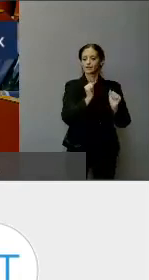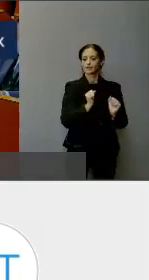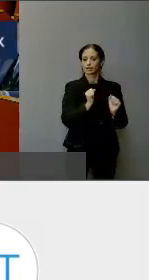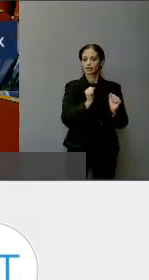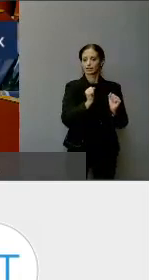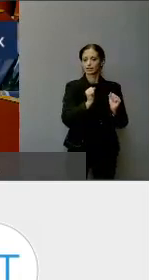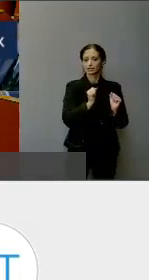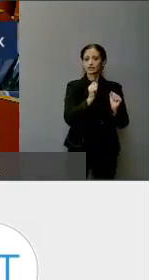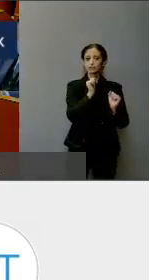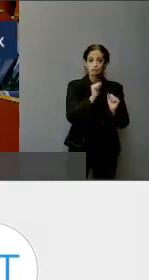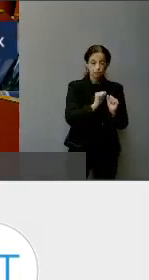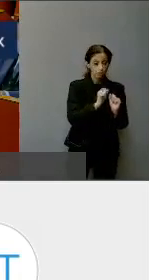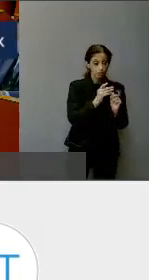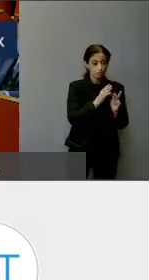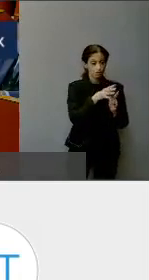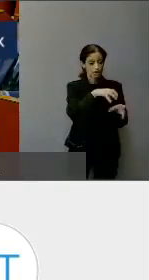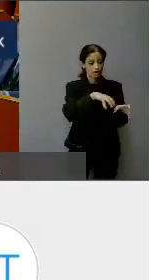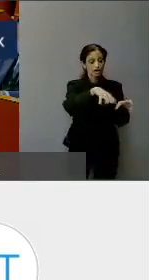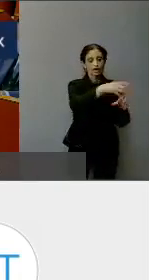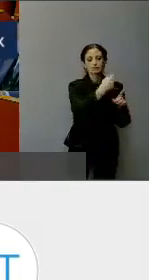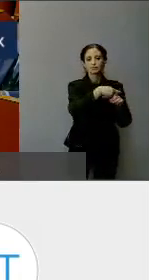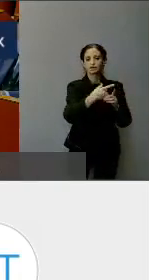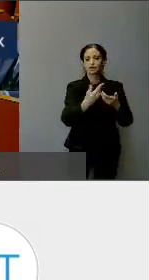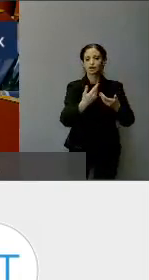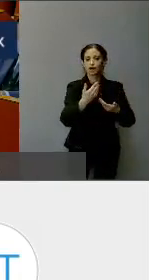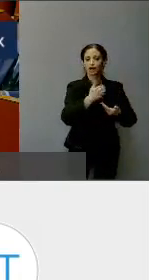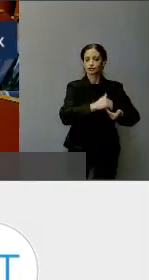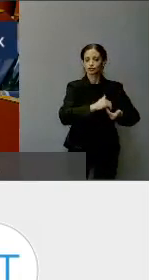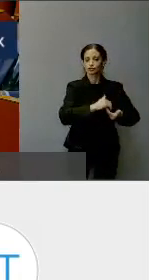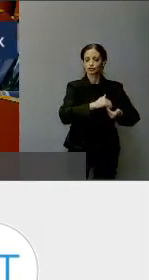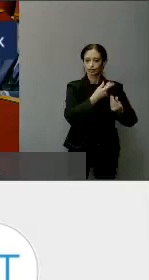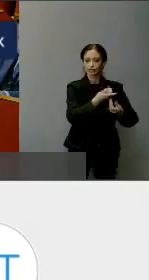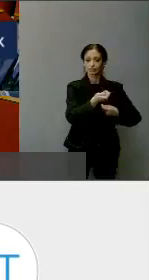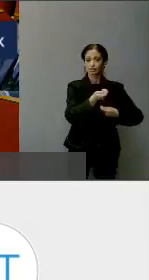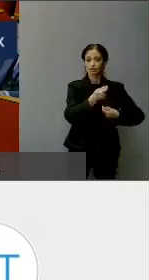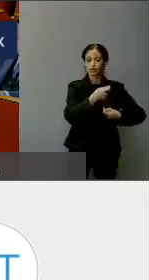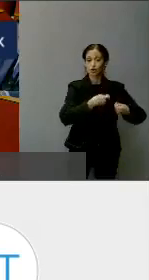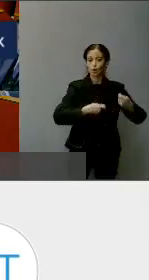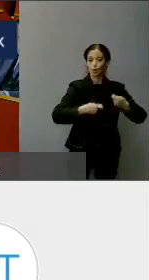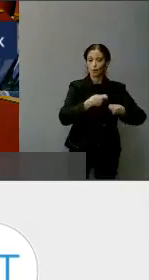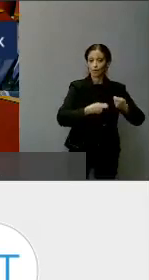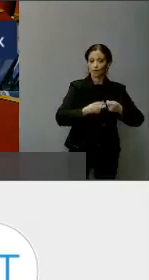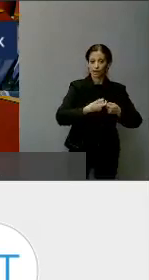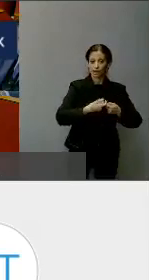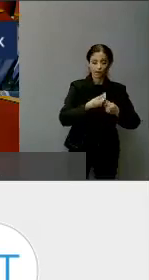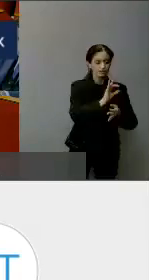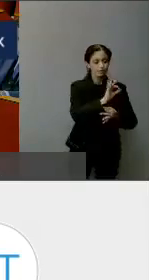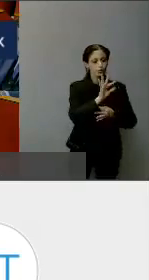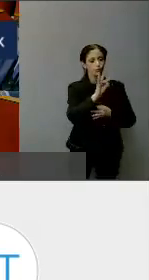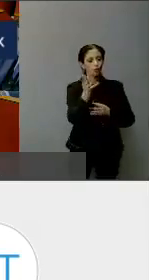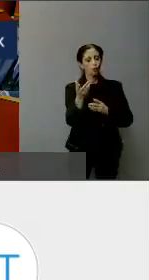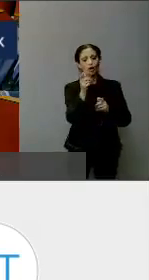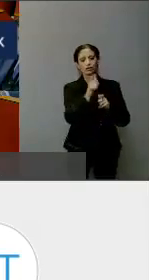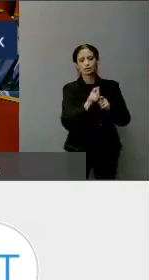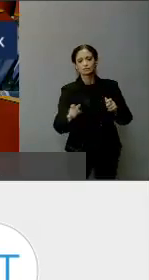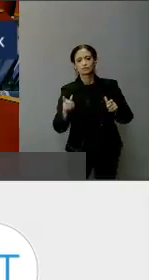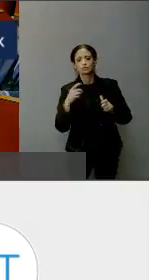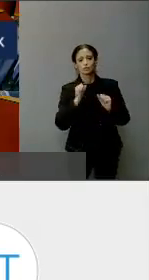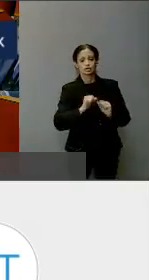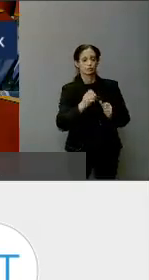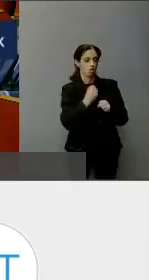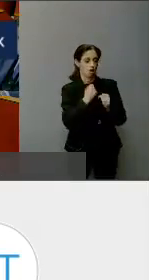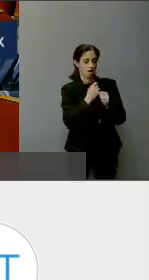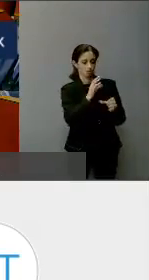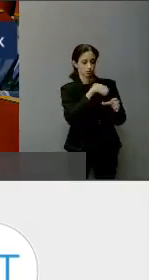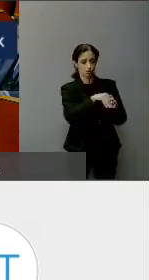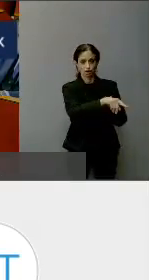essere magari associativi o che possono essere dati a delle cooperative o delle altri soggetti che potranno operare ma in